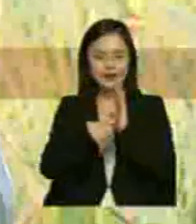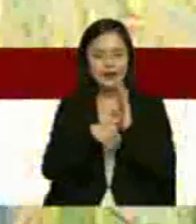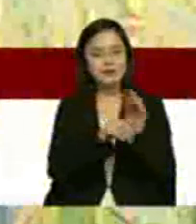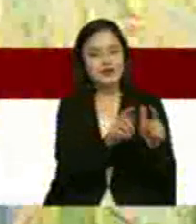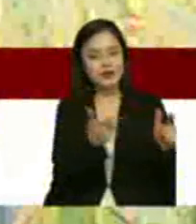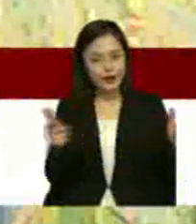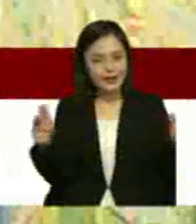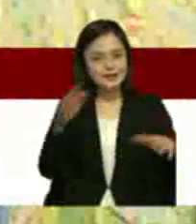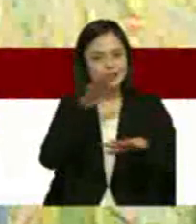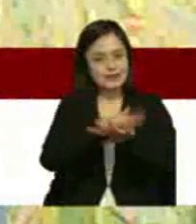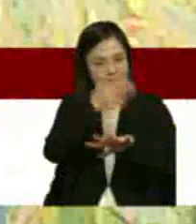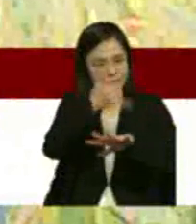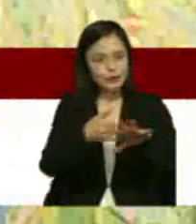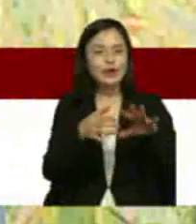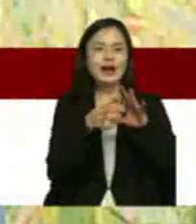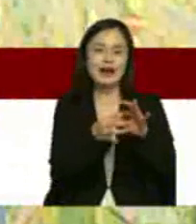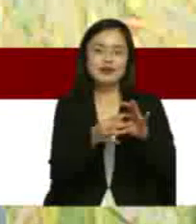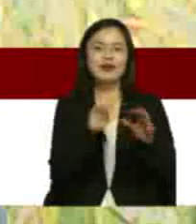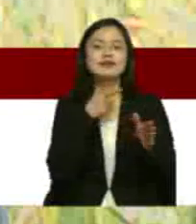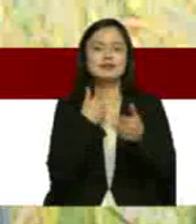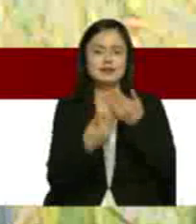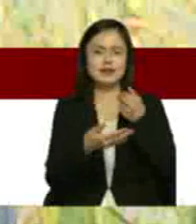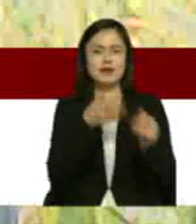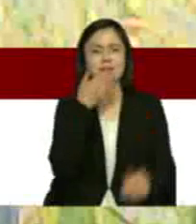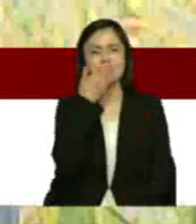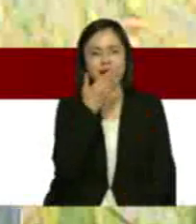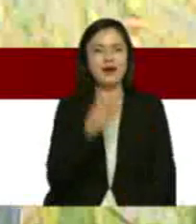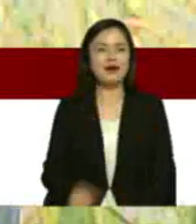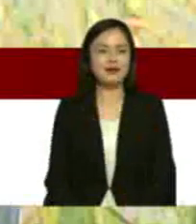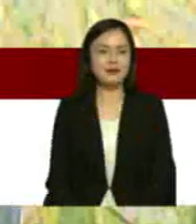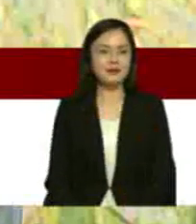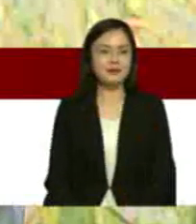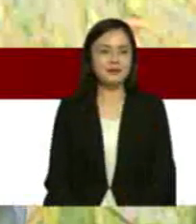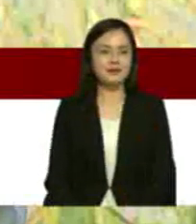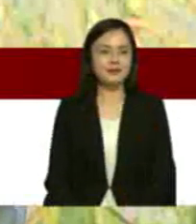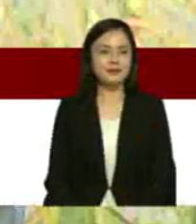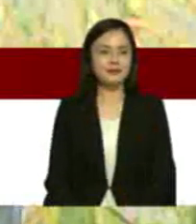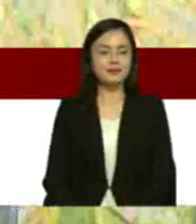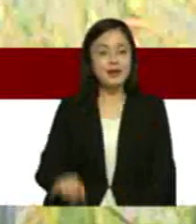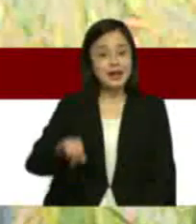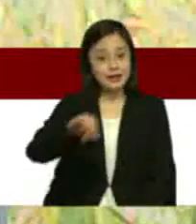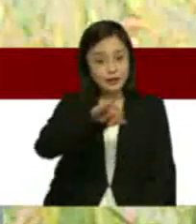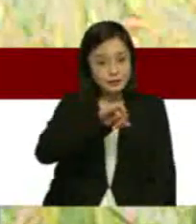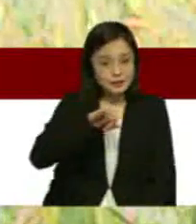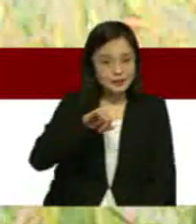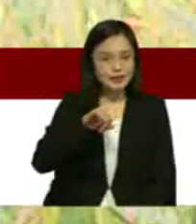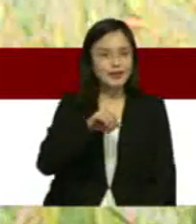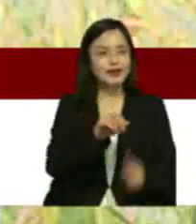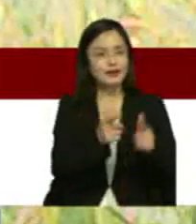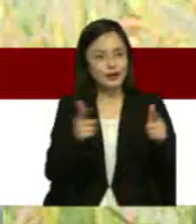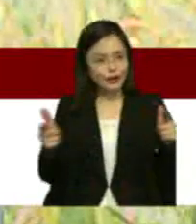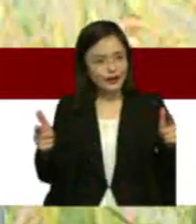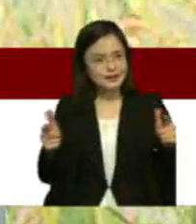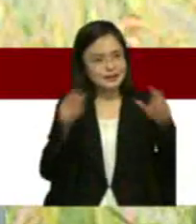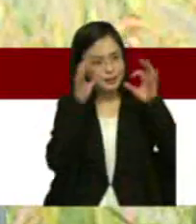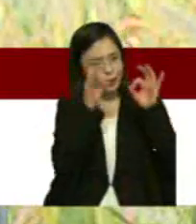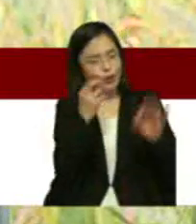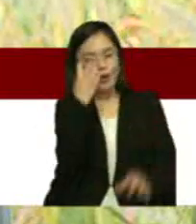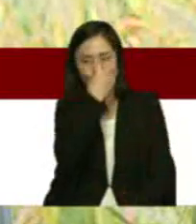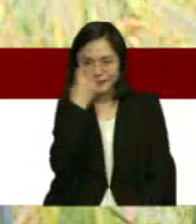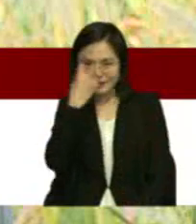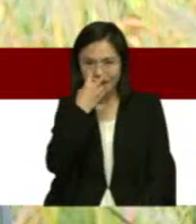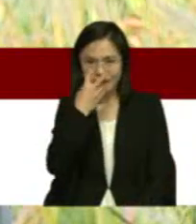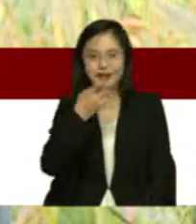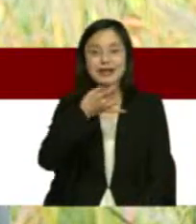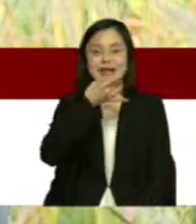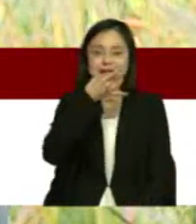아니고 논에 사는 다른 생명들, 물자라나 거머리나 우렁이나 이런 것도 관찰하고 그 생명의 소중함이랑 쌀의